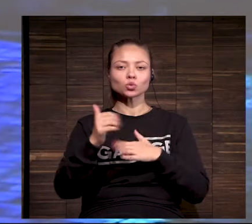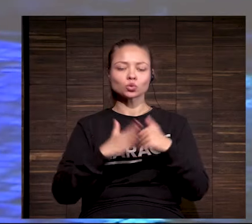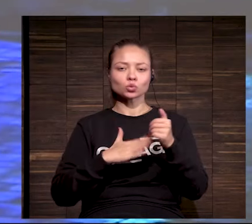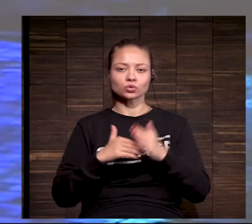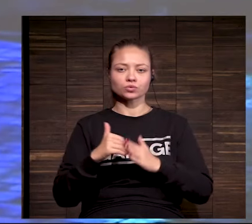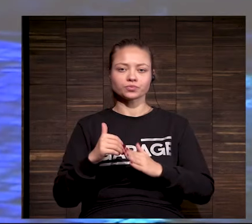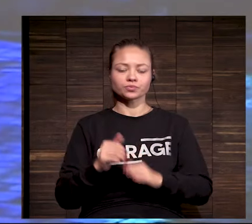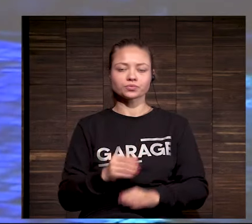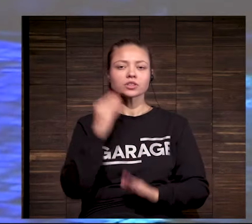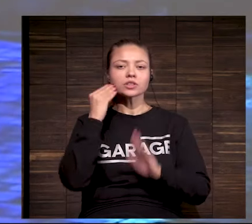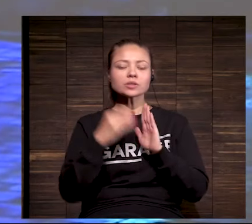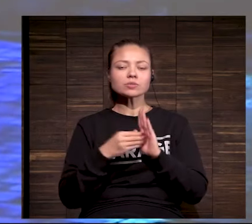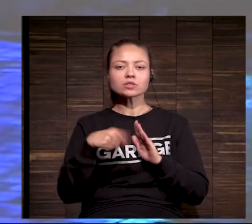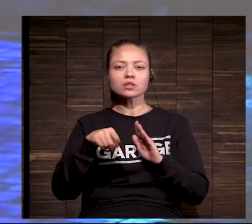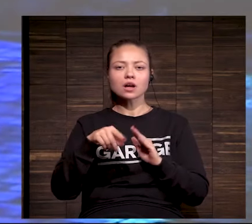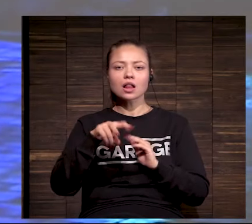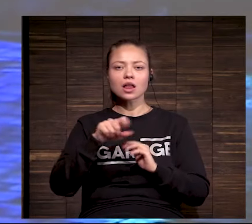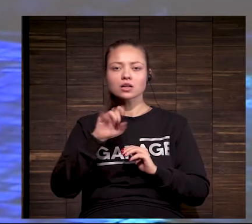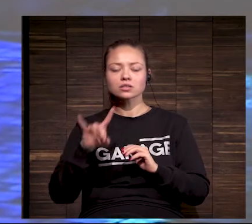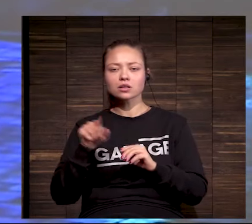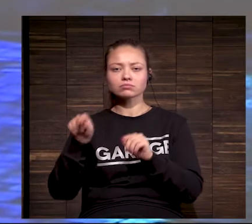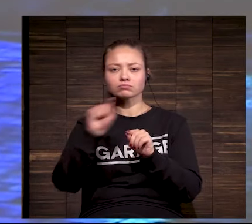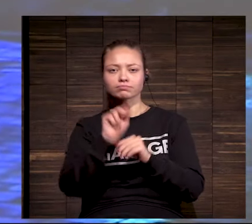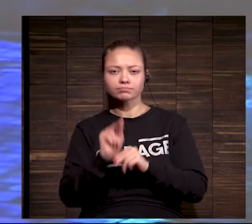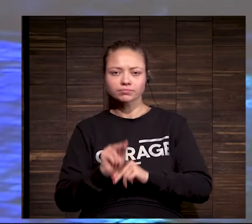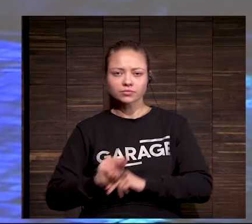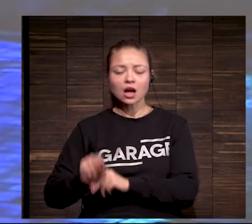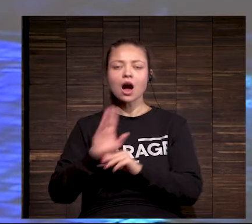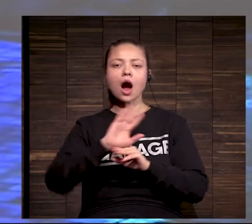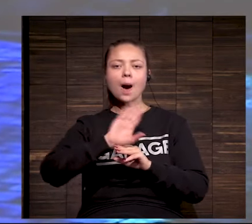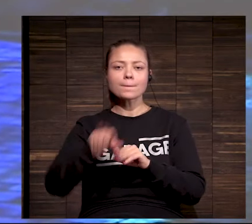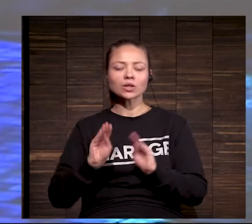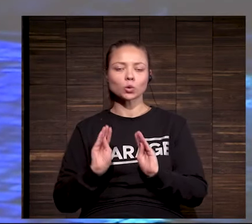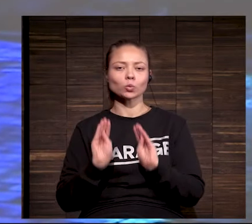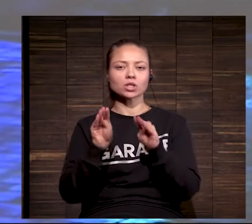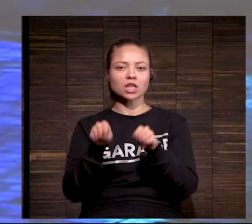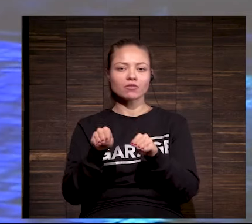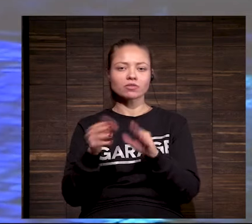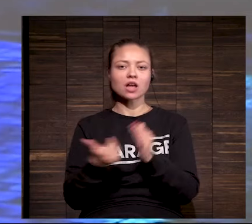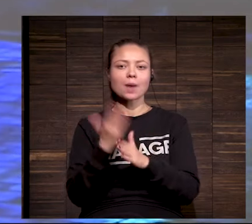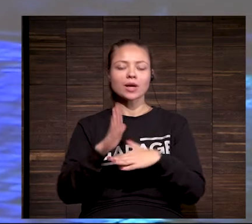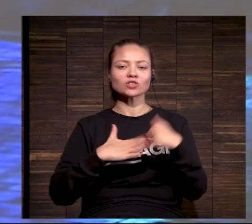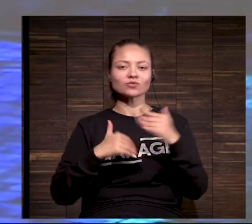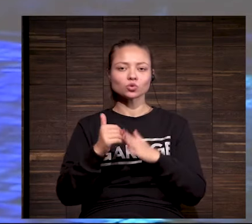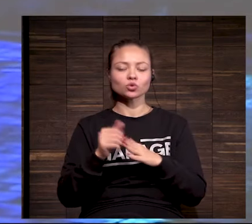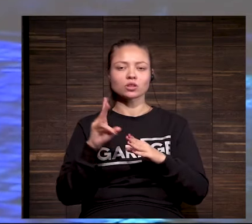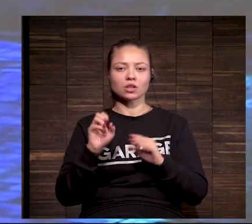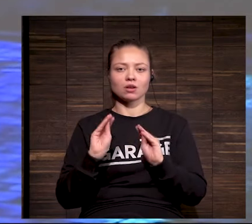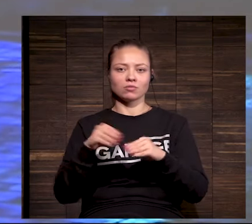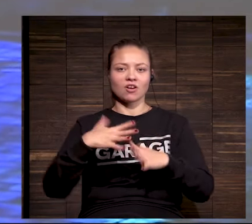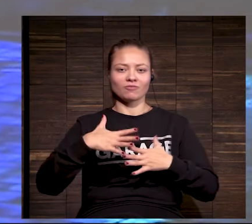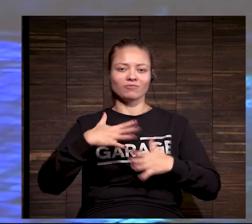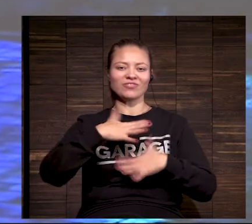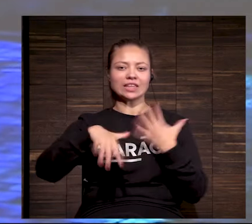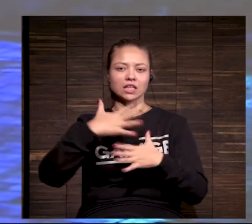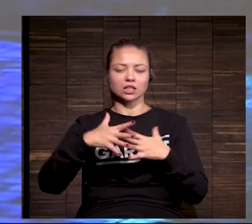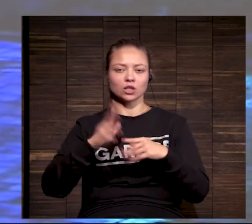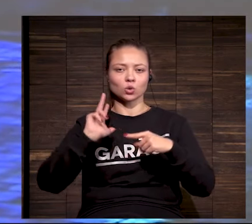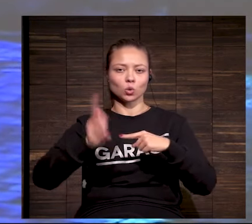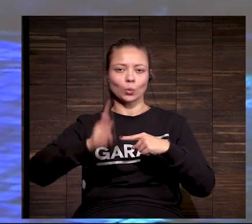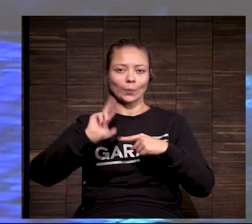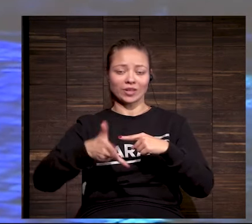то есть их лазером обрабатывать вручную а потом устанавливаются опять же в ручной на ветряные турбины вот одна из таких у